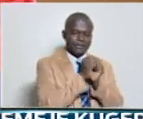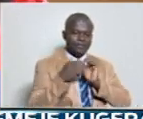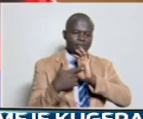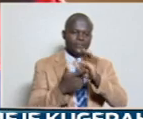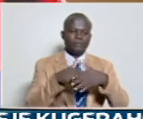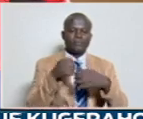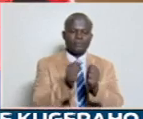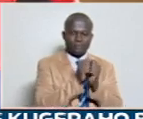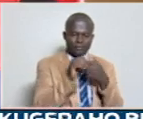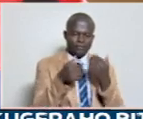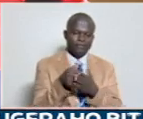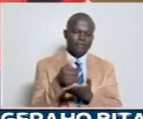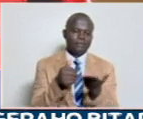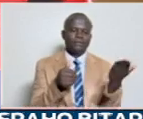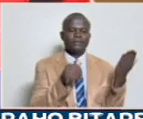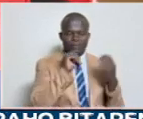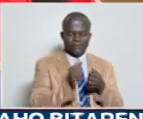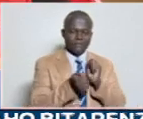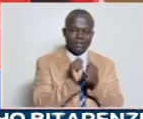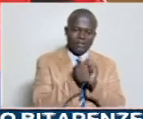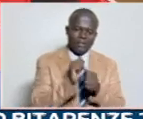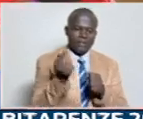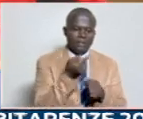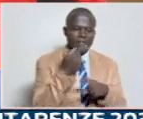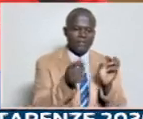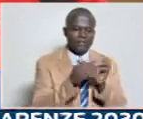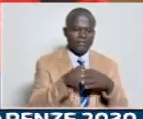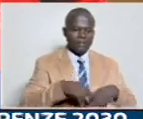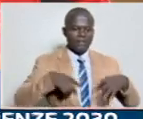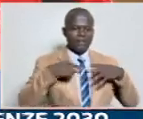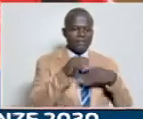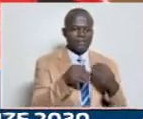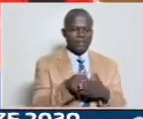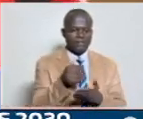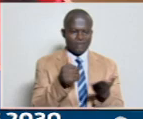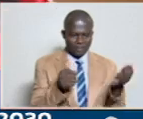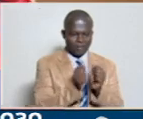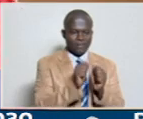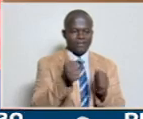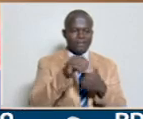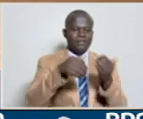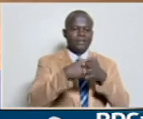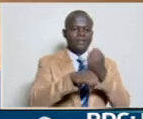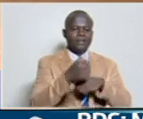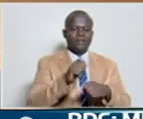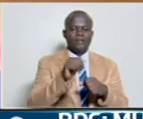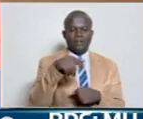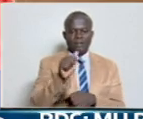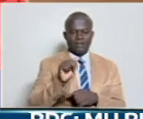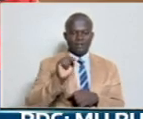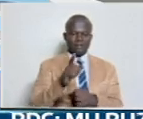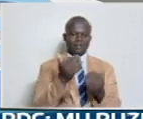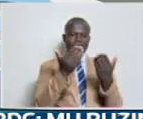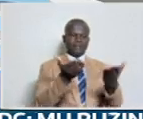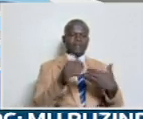ko bari hamwe kandi bishize hamwe bitari muri siporo gusa, haba mu mibereho yabo ya buri munsi n'ibindi bikorwa bitandukanye. Paul muri make rero